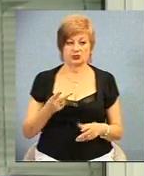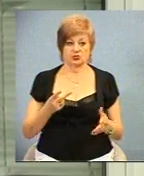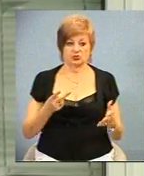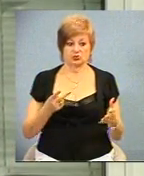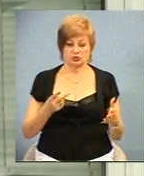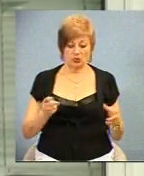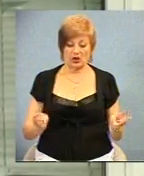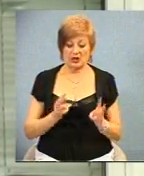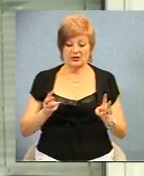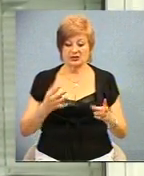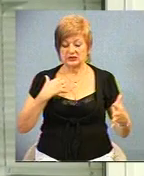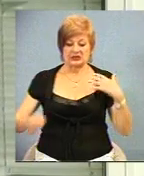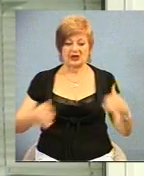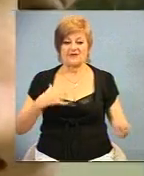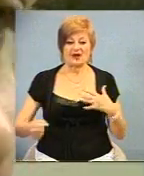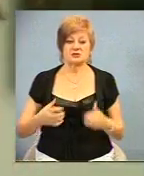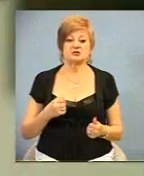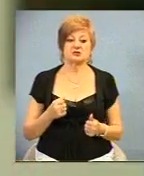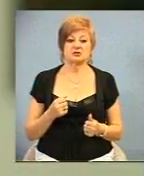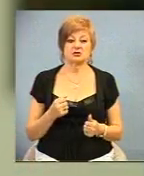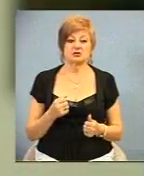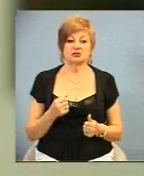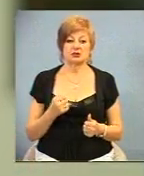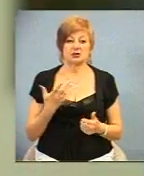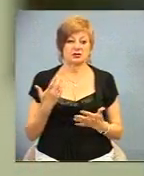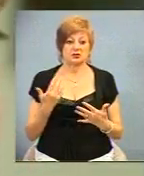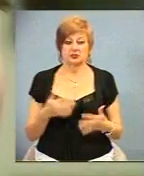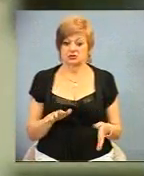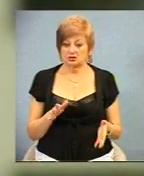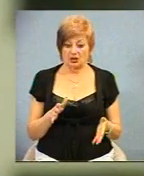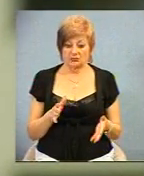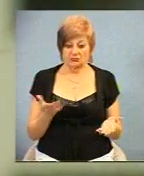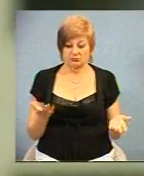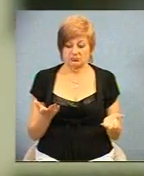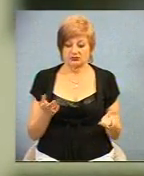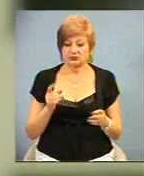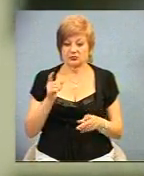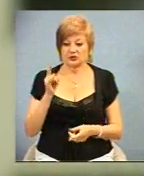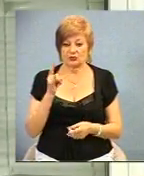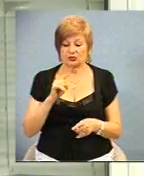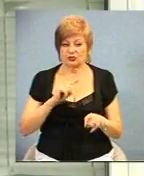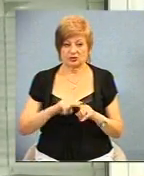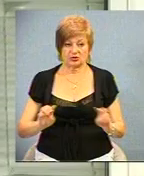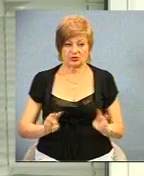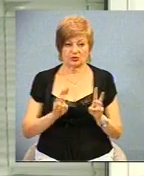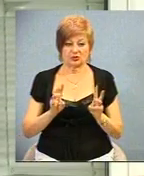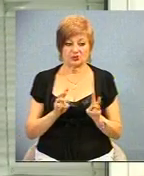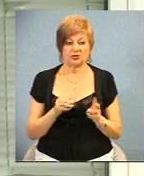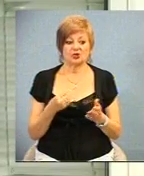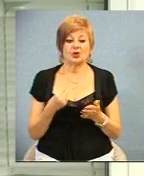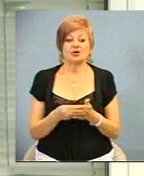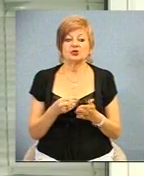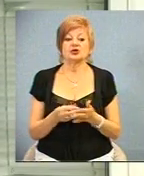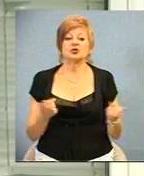то говорит, я быстро срываю все с нее. Там за живое не было, за что и браться ребеночка. Матеріальна допомога сильно